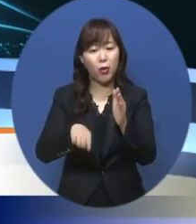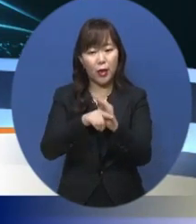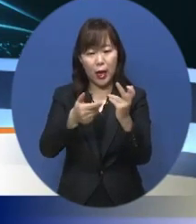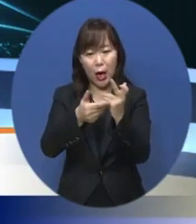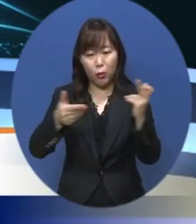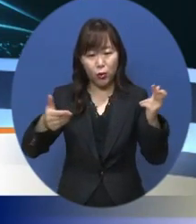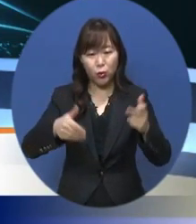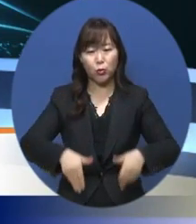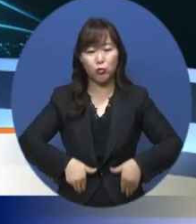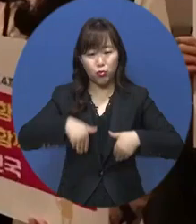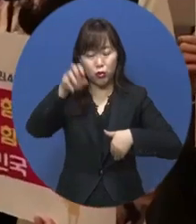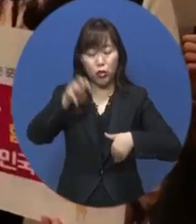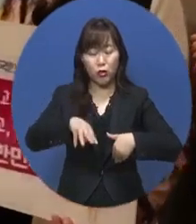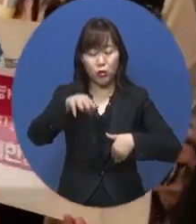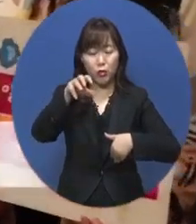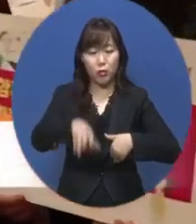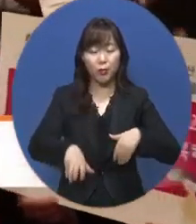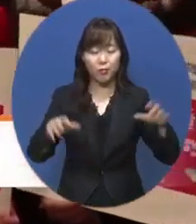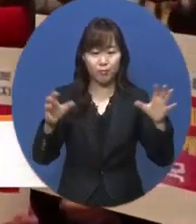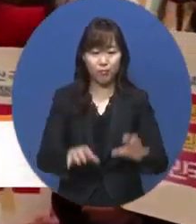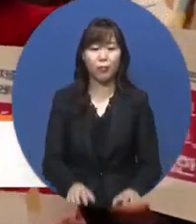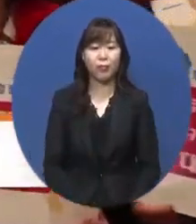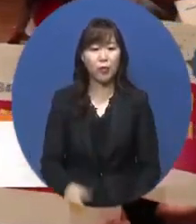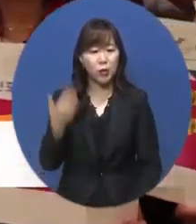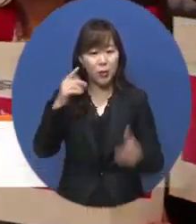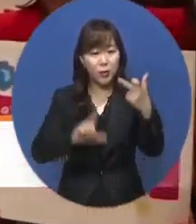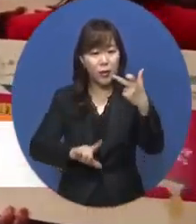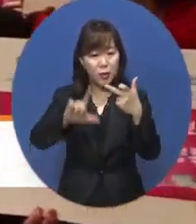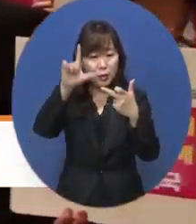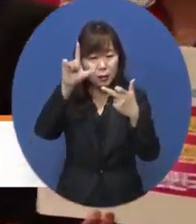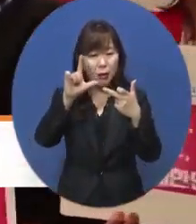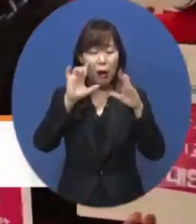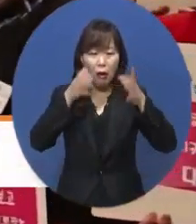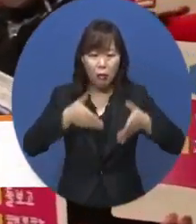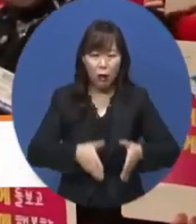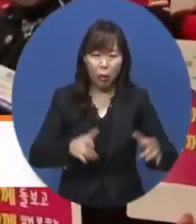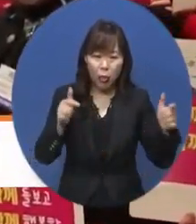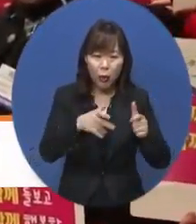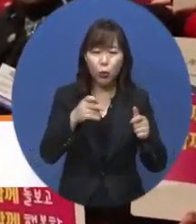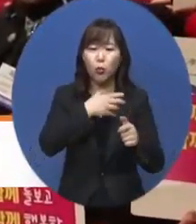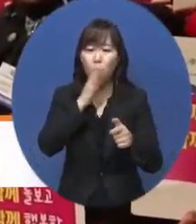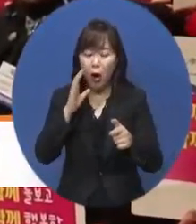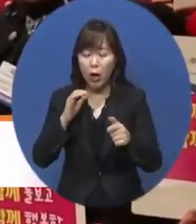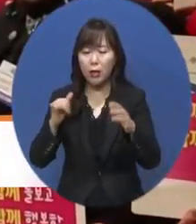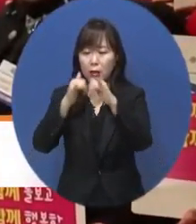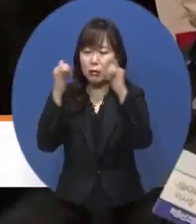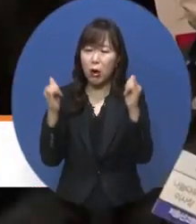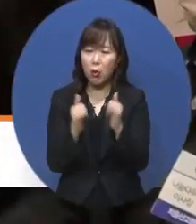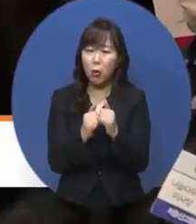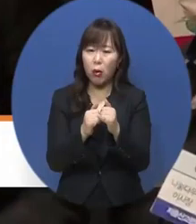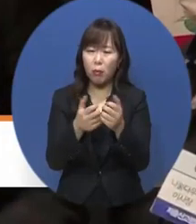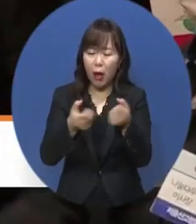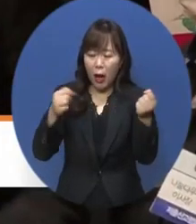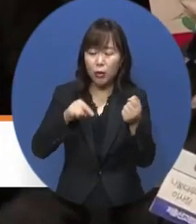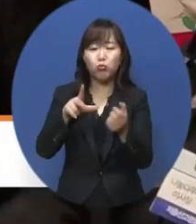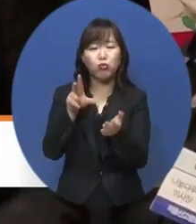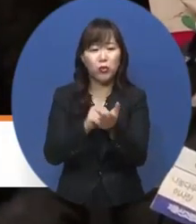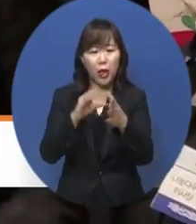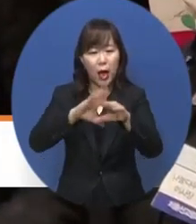춘천시에 모였습니다. 지난 17일 저출산과 고령화, 사회 양극화 문제를 해결하기 위해